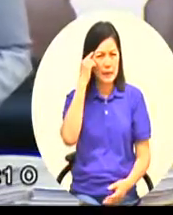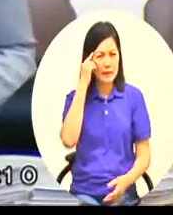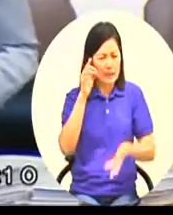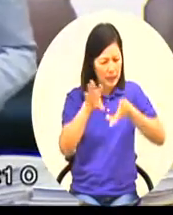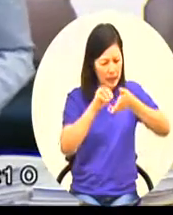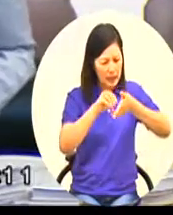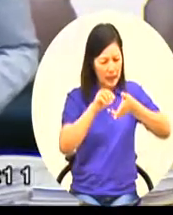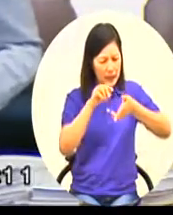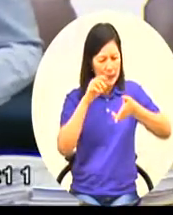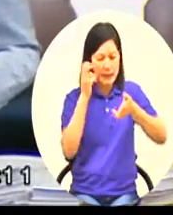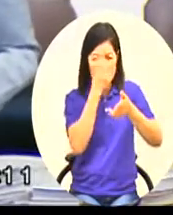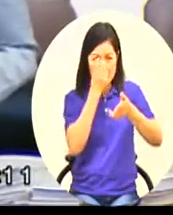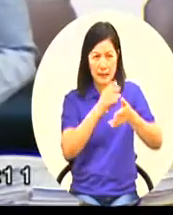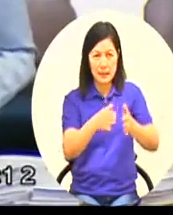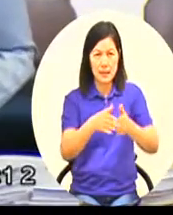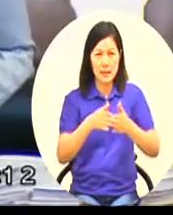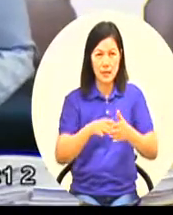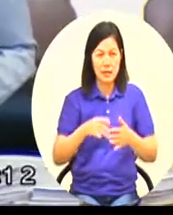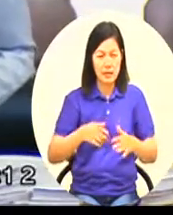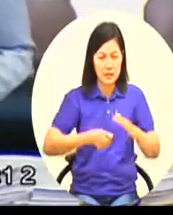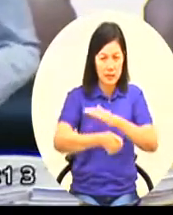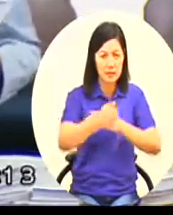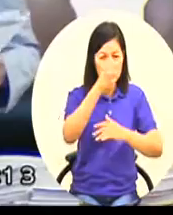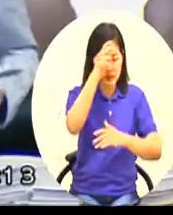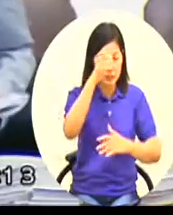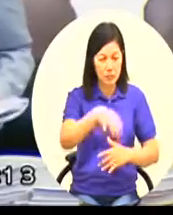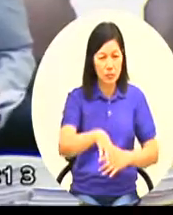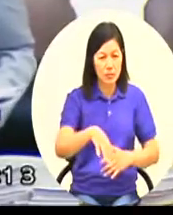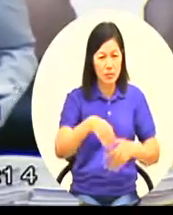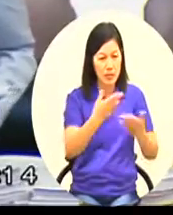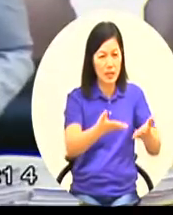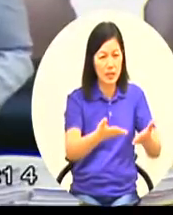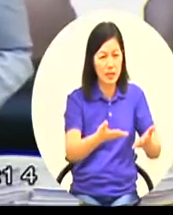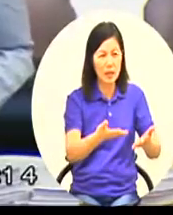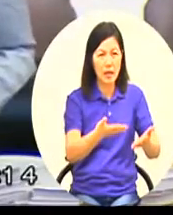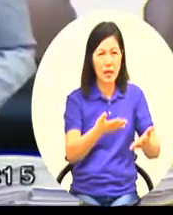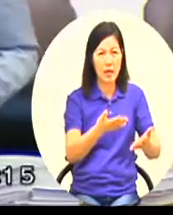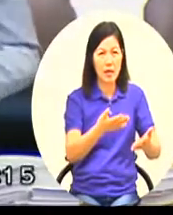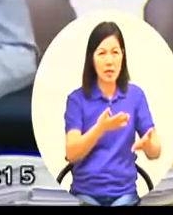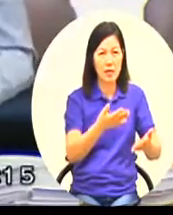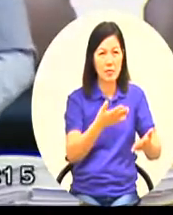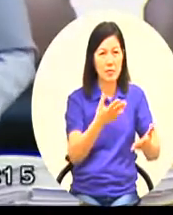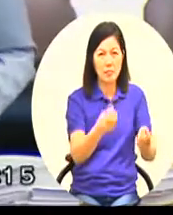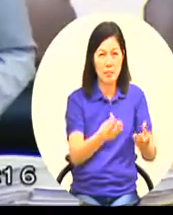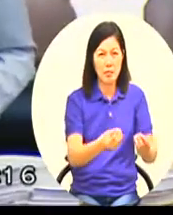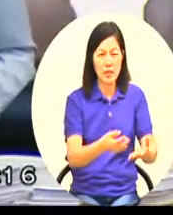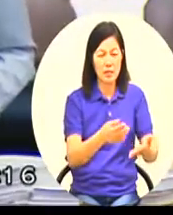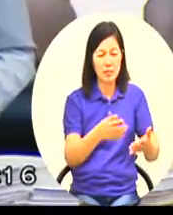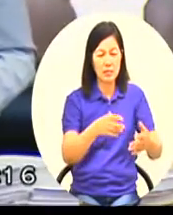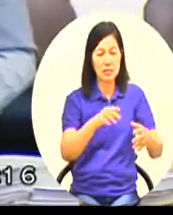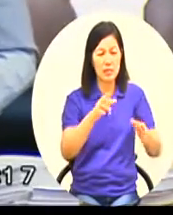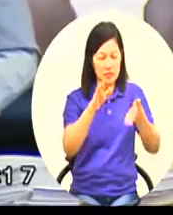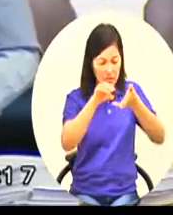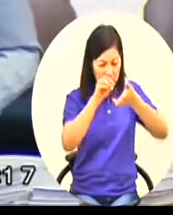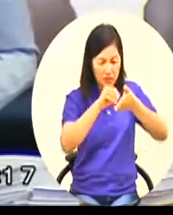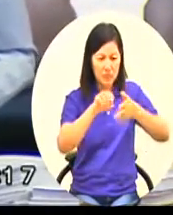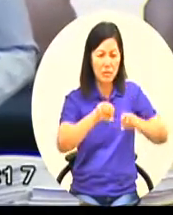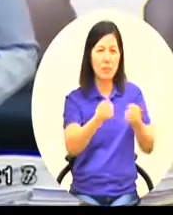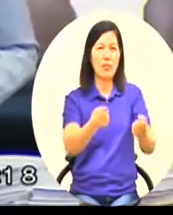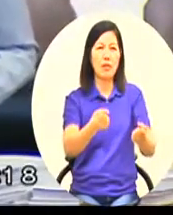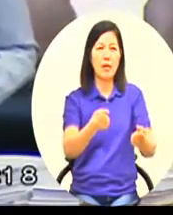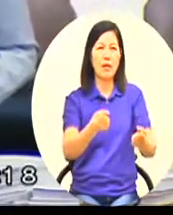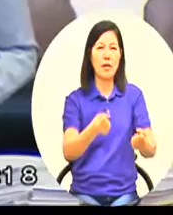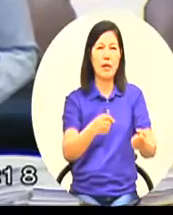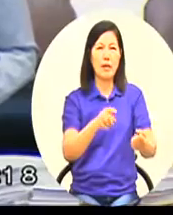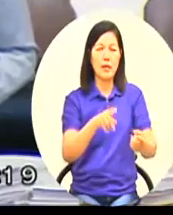器，可是却到警察局，不是不给他调，就是说那个监视器坏掉了。我感觉这